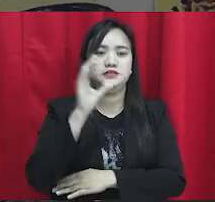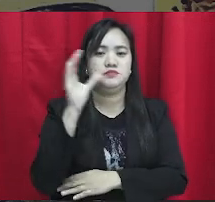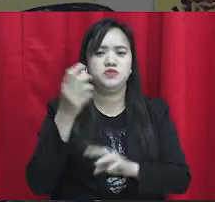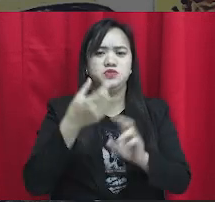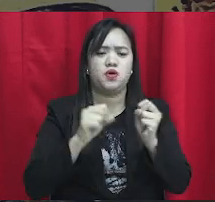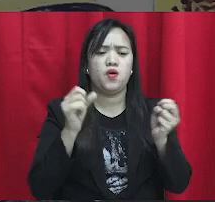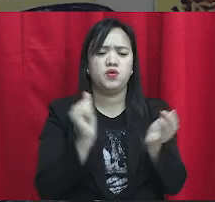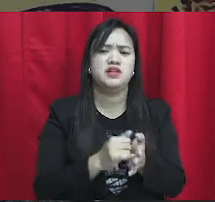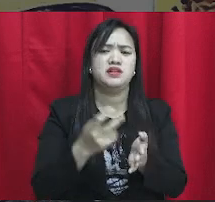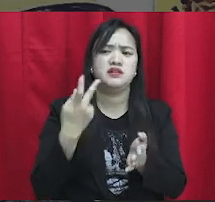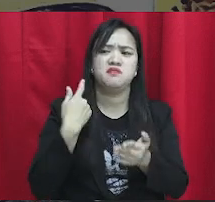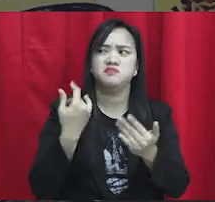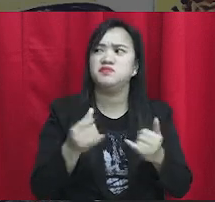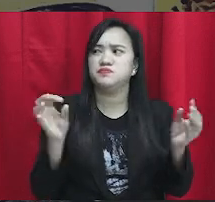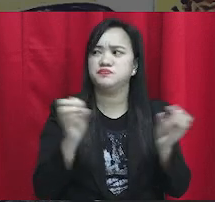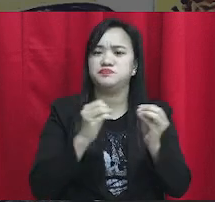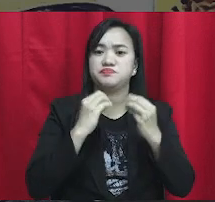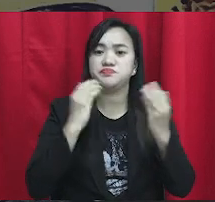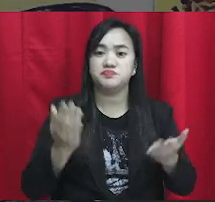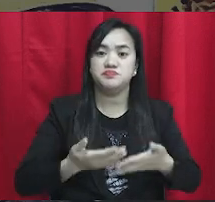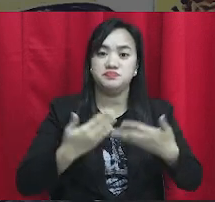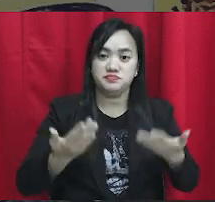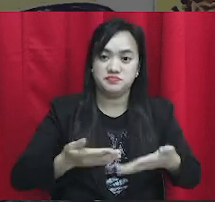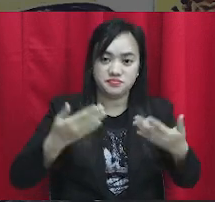hindi mawala yung saya ng Pasko sa pamilya.